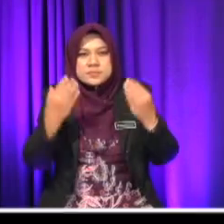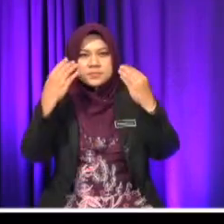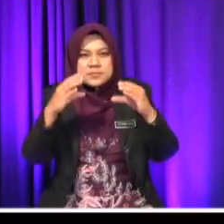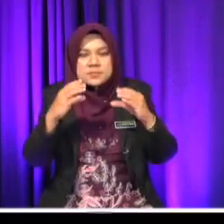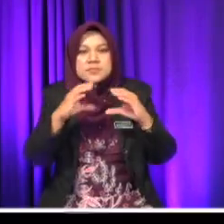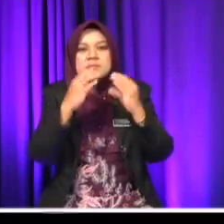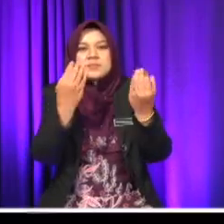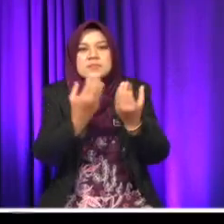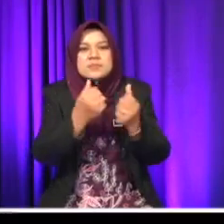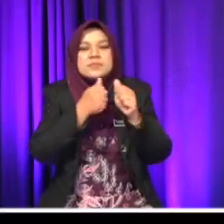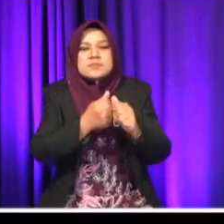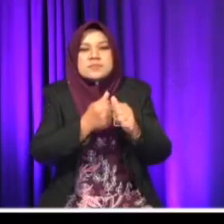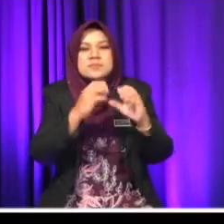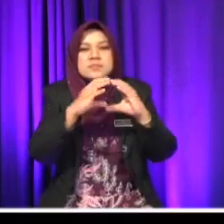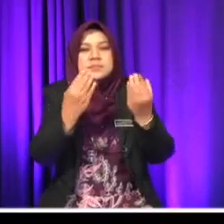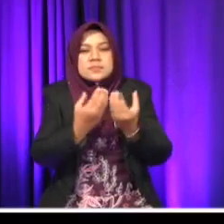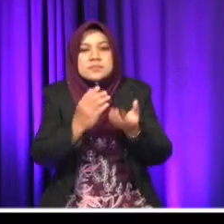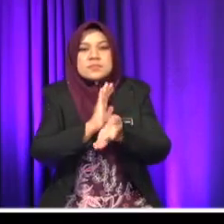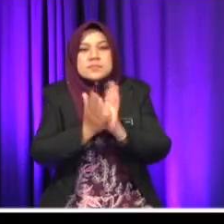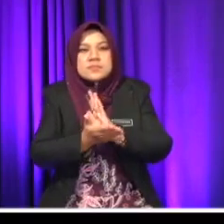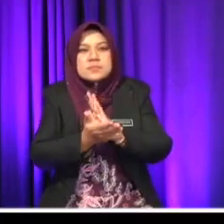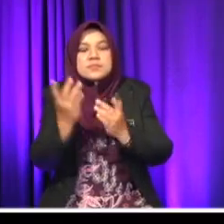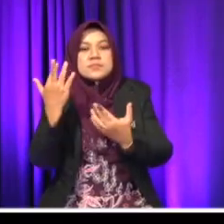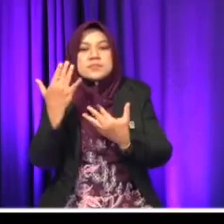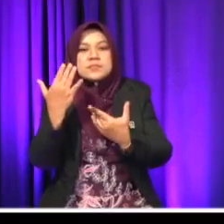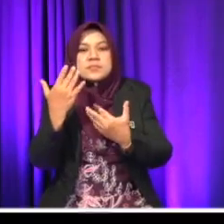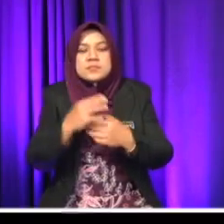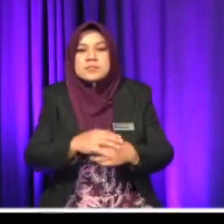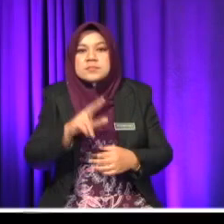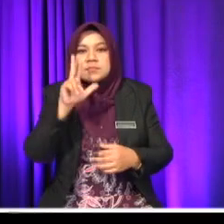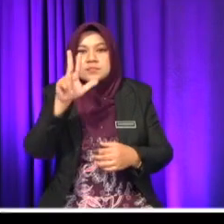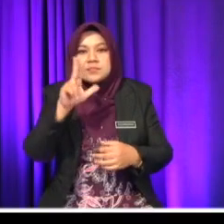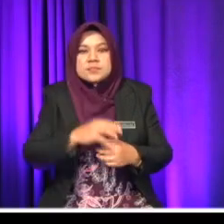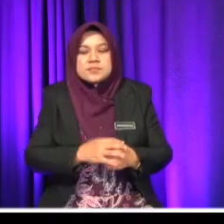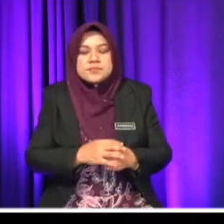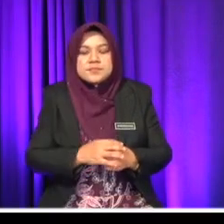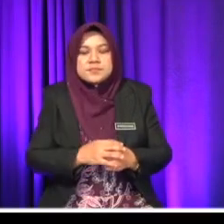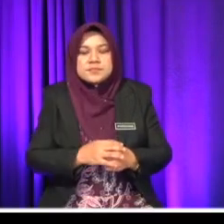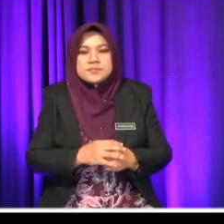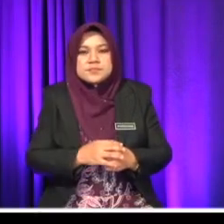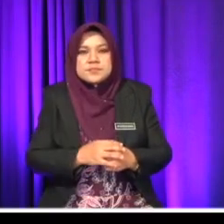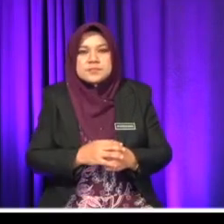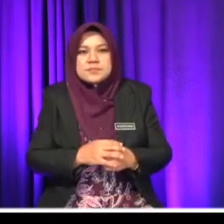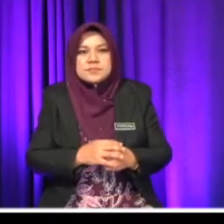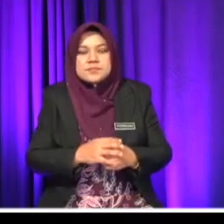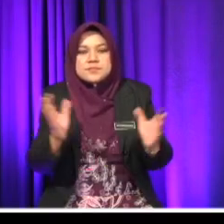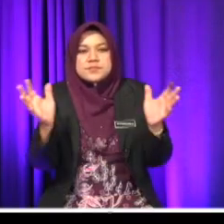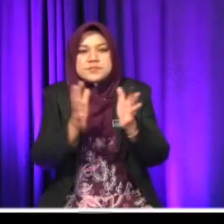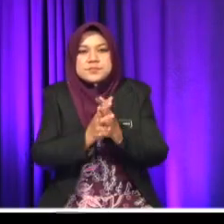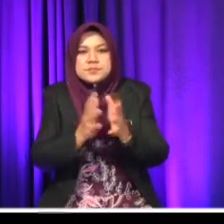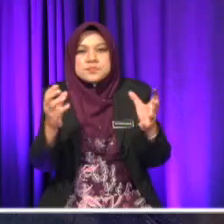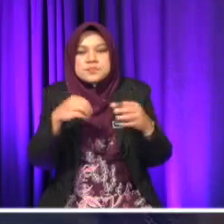kumpulan jadi kita tunggu sekejap tiga turis Dina punya kita akan gabung dalam